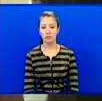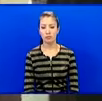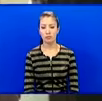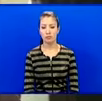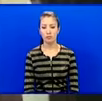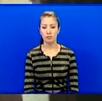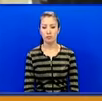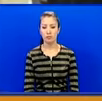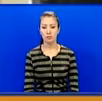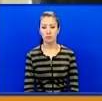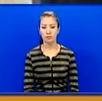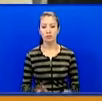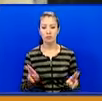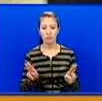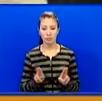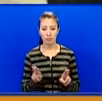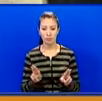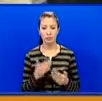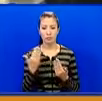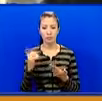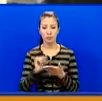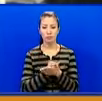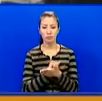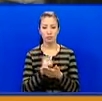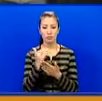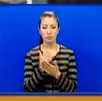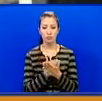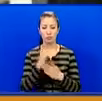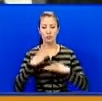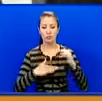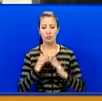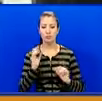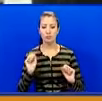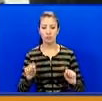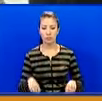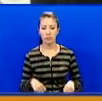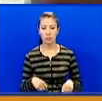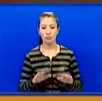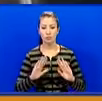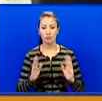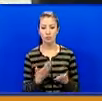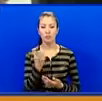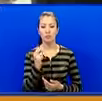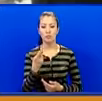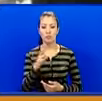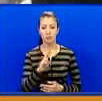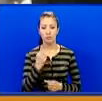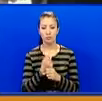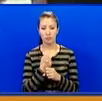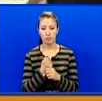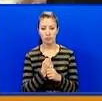Елбасымыздың махалласын қолдау болатын, жастар арасында осындай кішігірім акция ұйымдастырылған болатын.